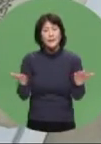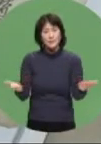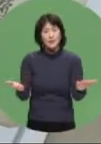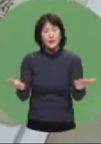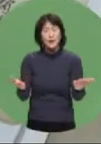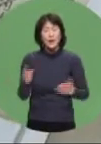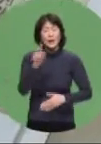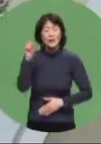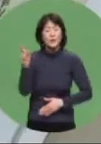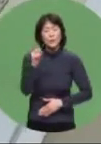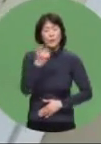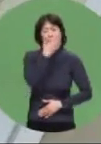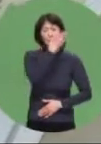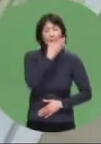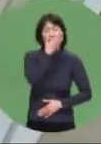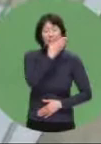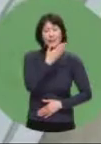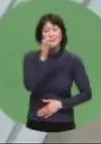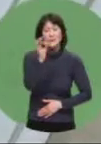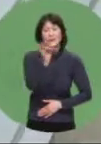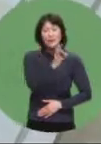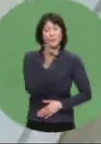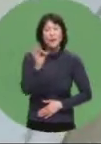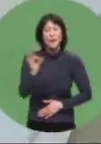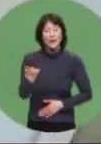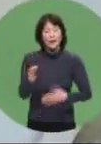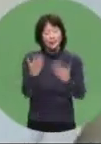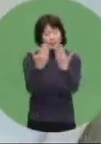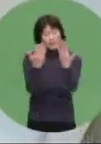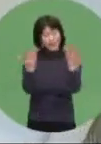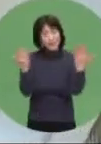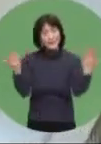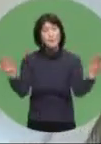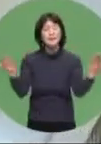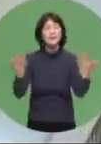駒にまつわる貴重な品々が展示されています。